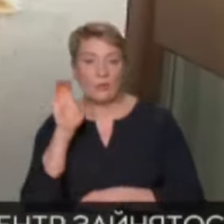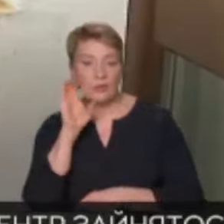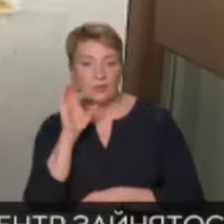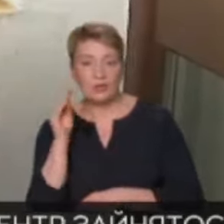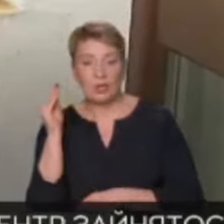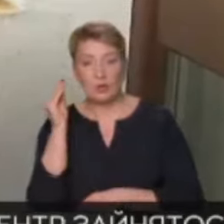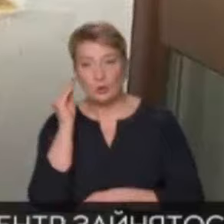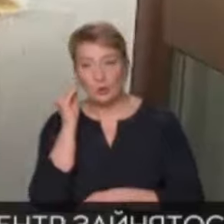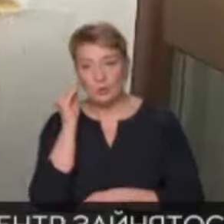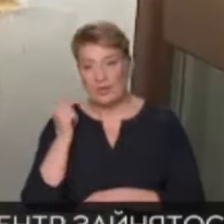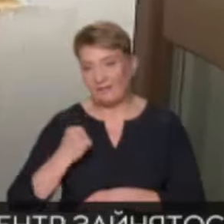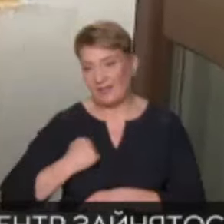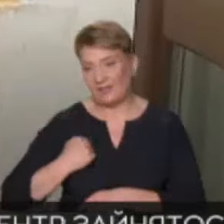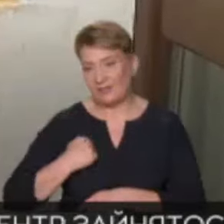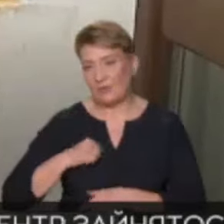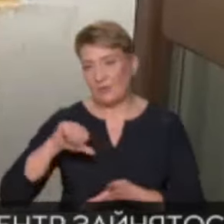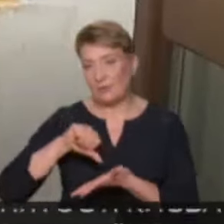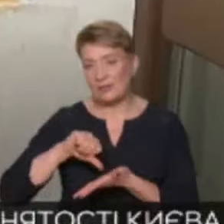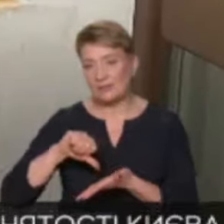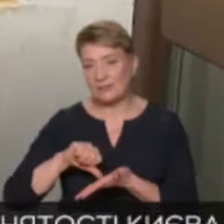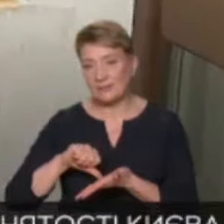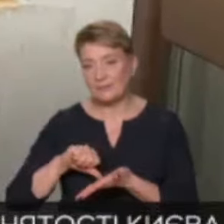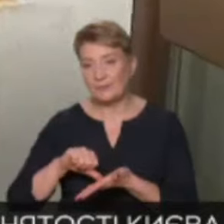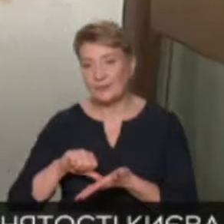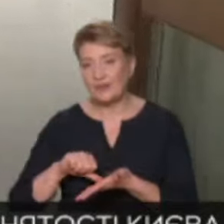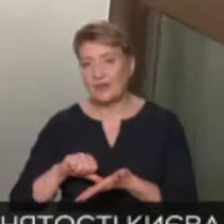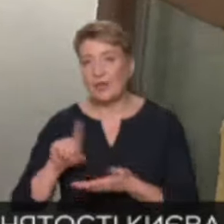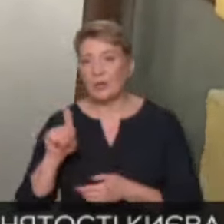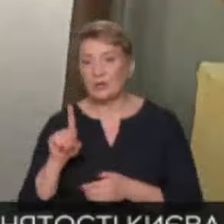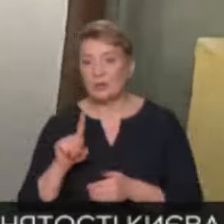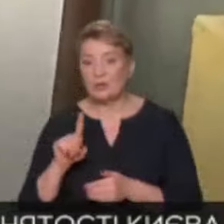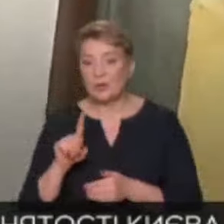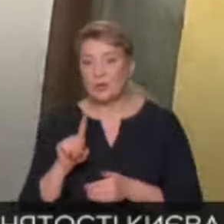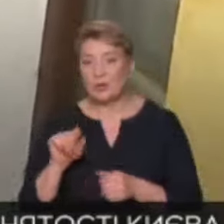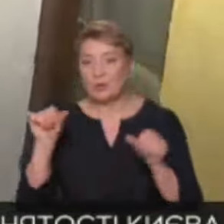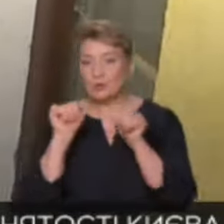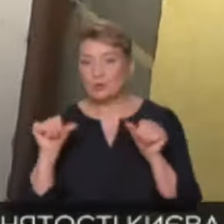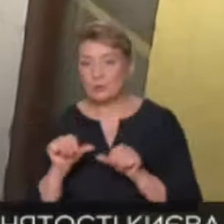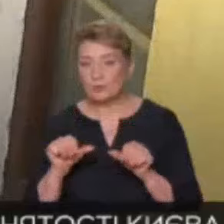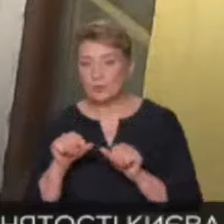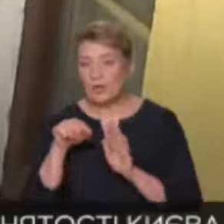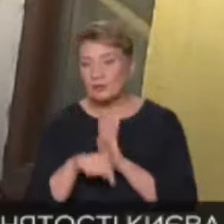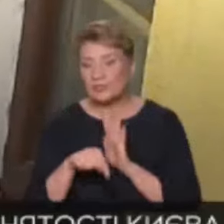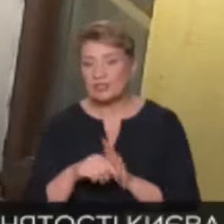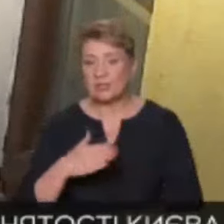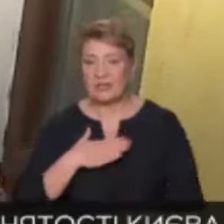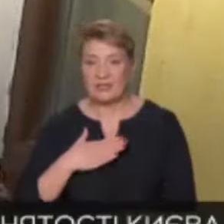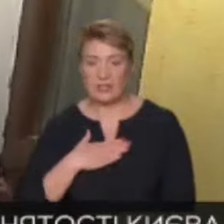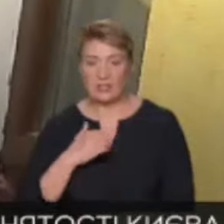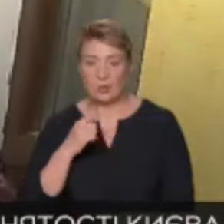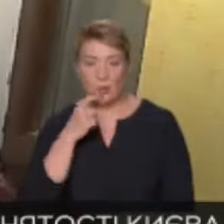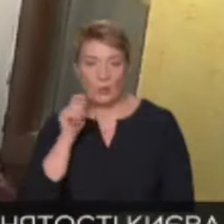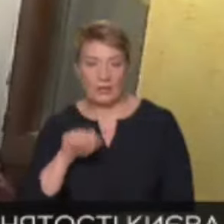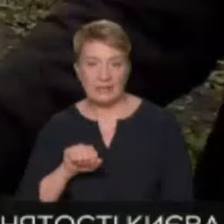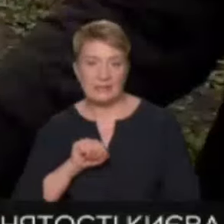військового представника батальйону «Вовки да Вінчі», що скульптура означає саме для наших українських захисників.